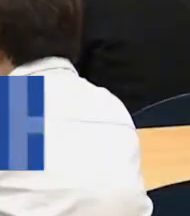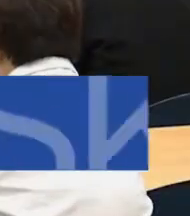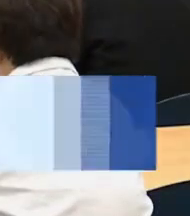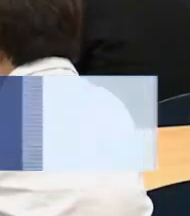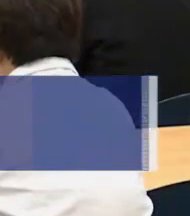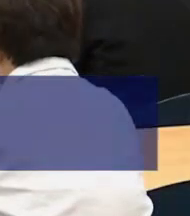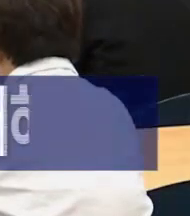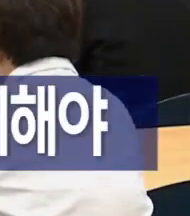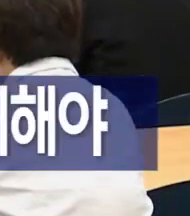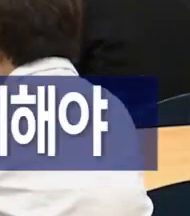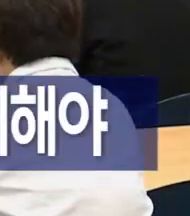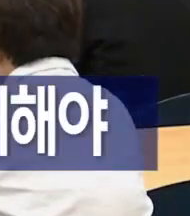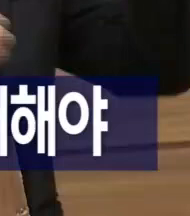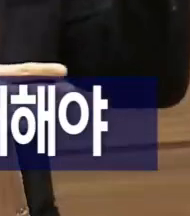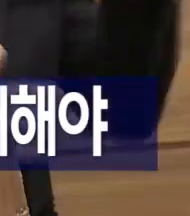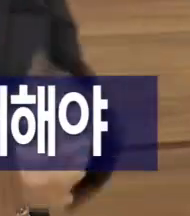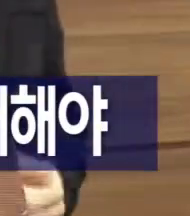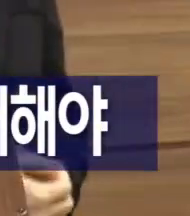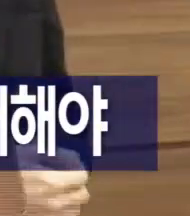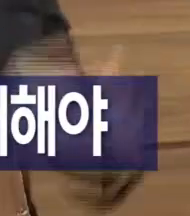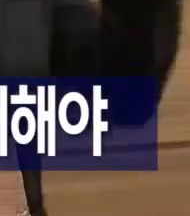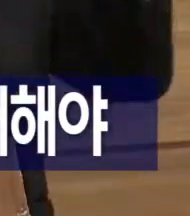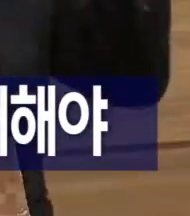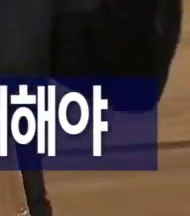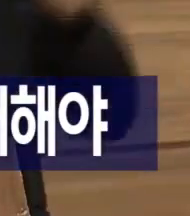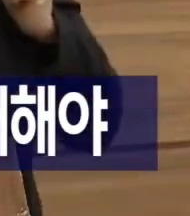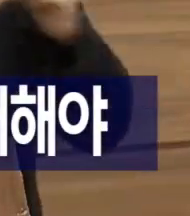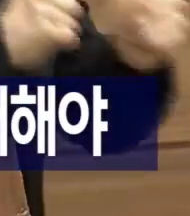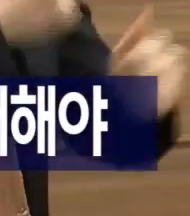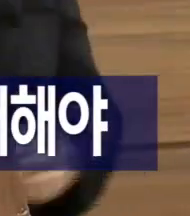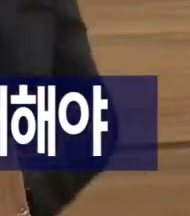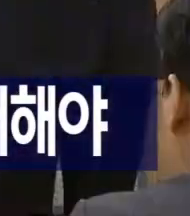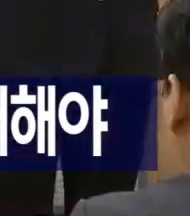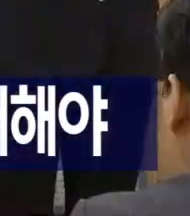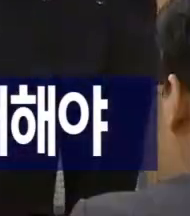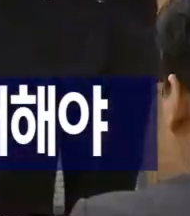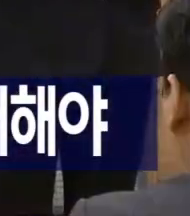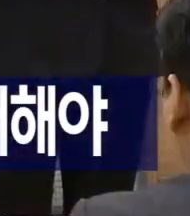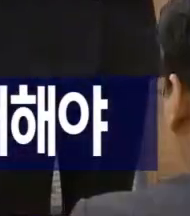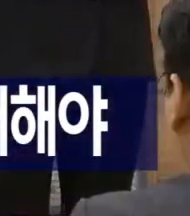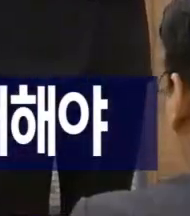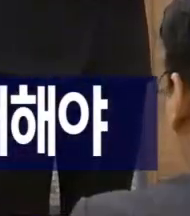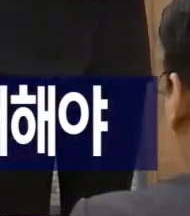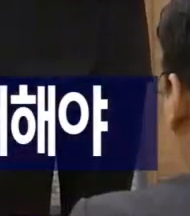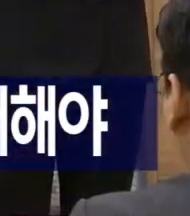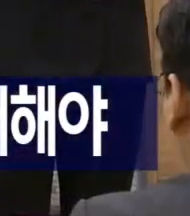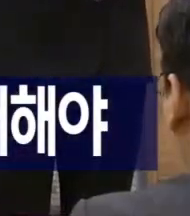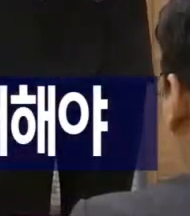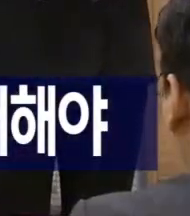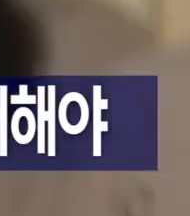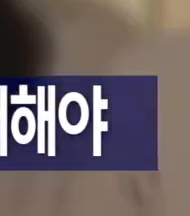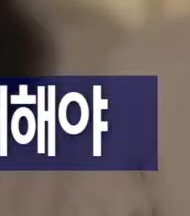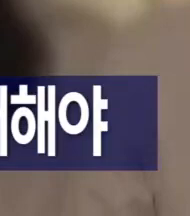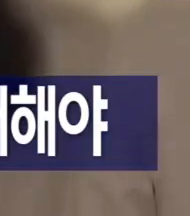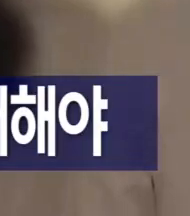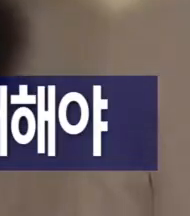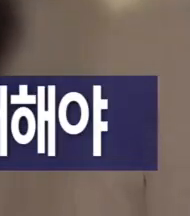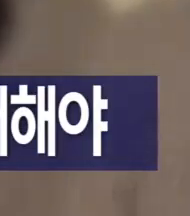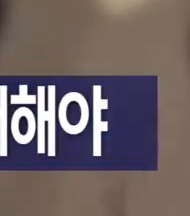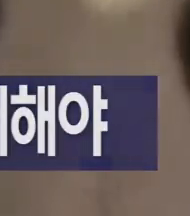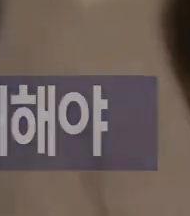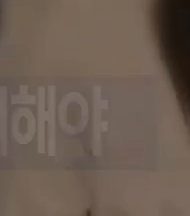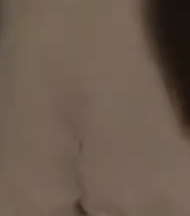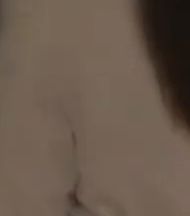김영환 충북지사가 집단행동 중인 의사들에게 도민들이 전혀 공감하지 않고 있다며 병원으로 돌아오라는 내용의